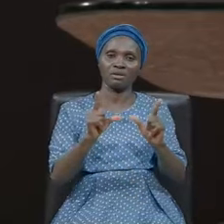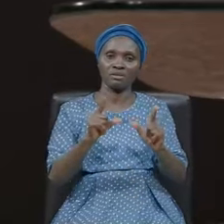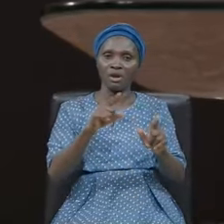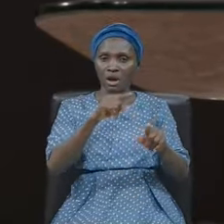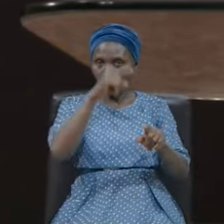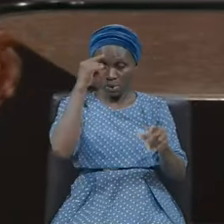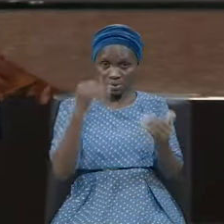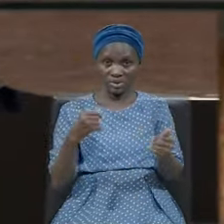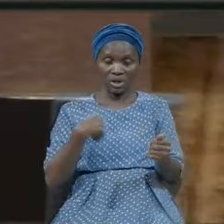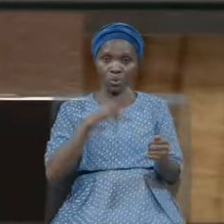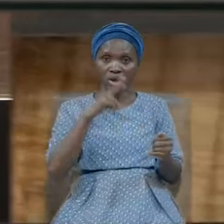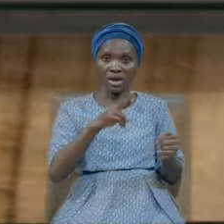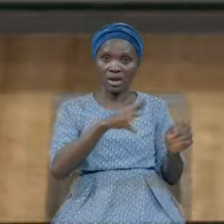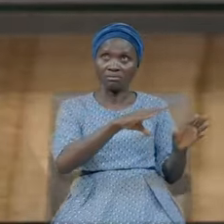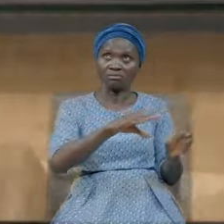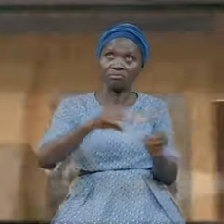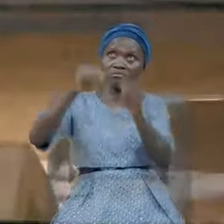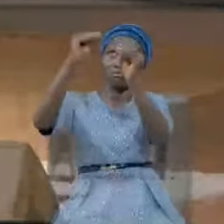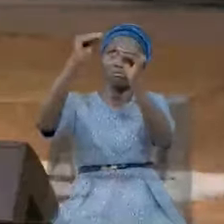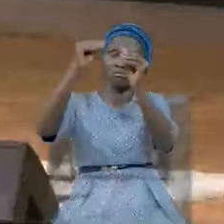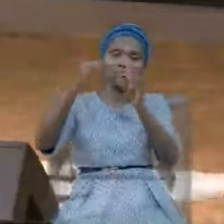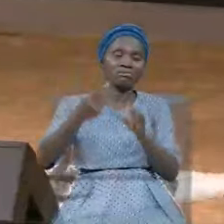l'homme-là a vu